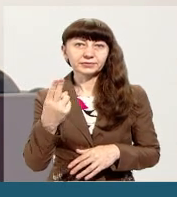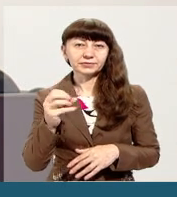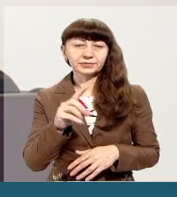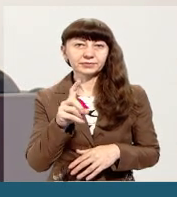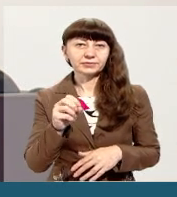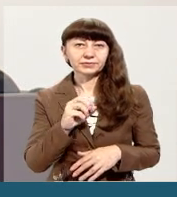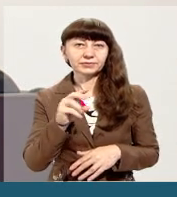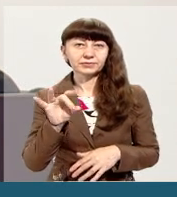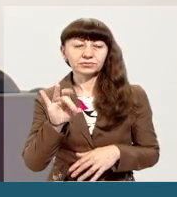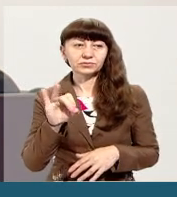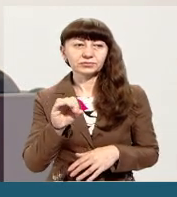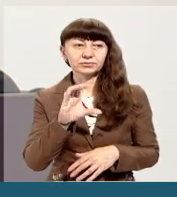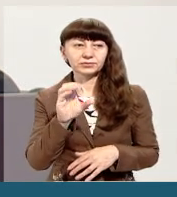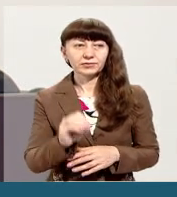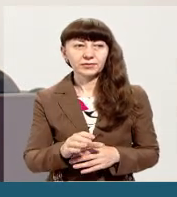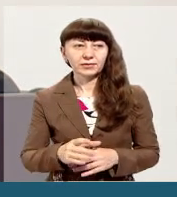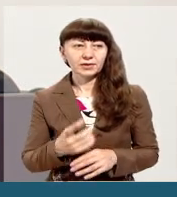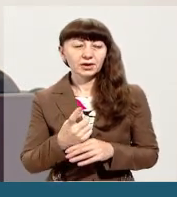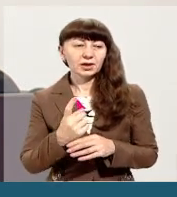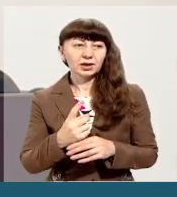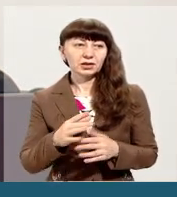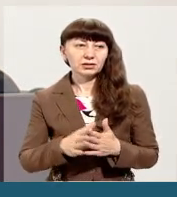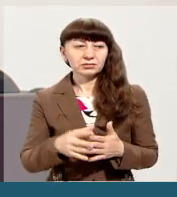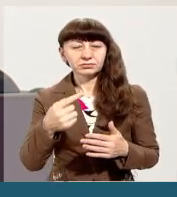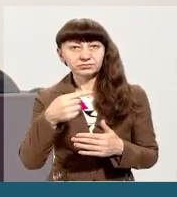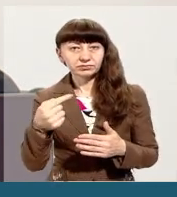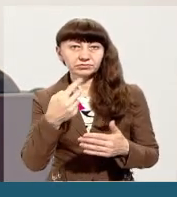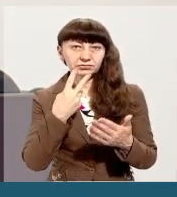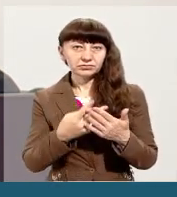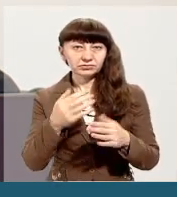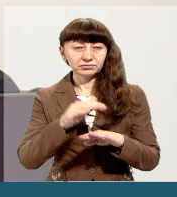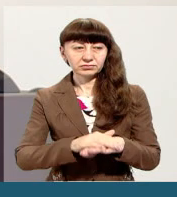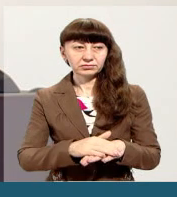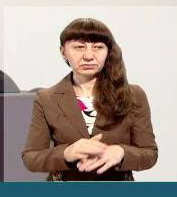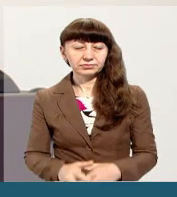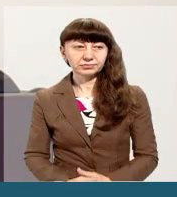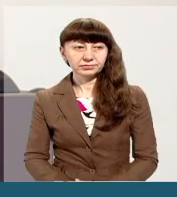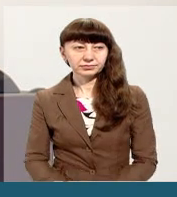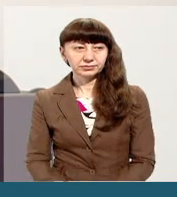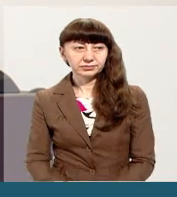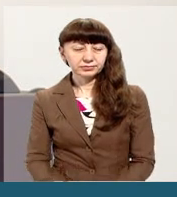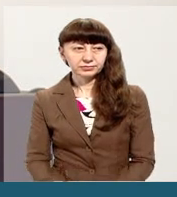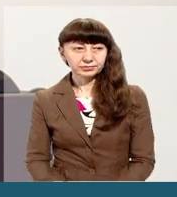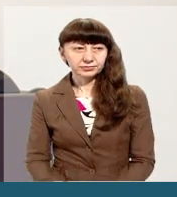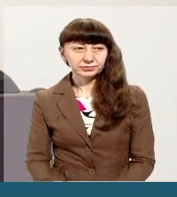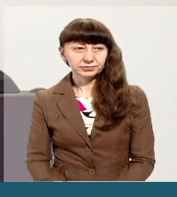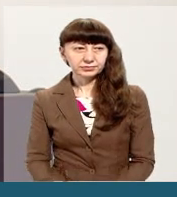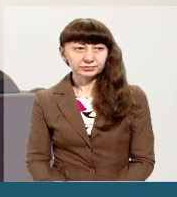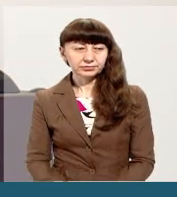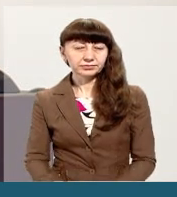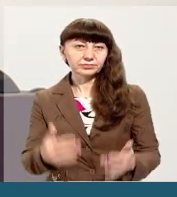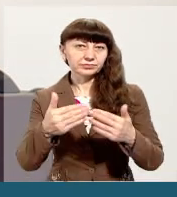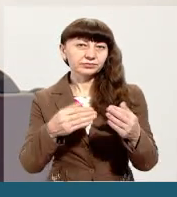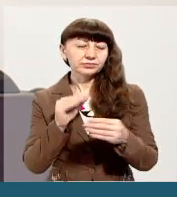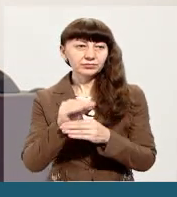архитектуры и градостроительства, что также отрицательно сказалось на статистических данных отдела земельных отношений. Отмечу, что ранее до